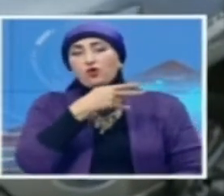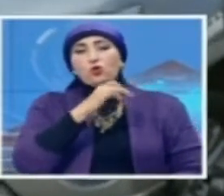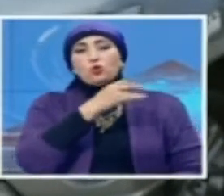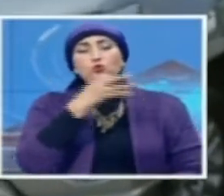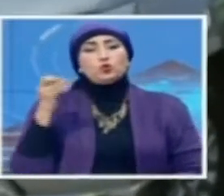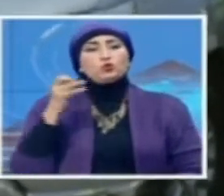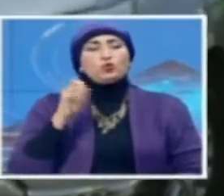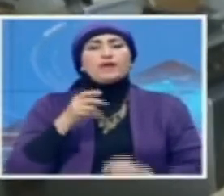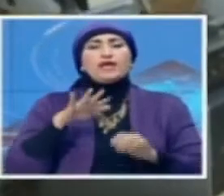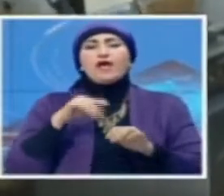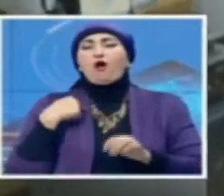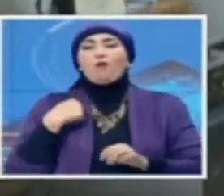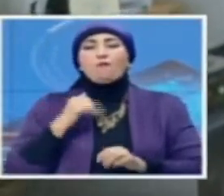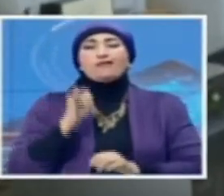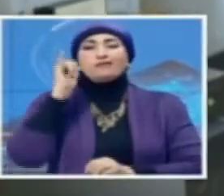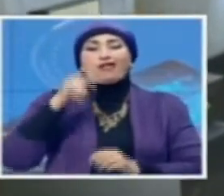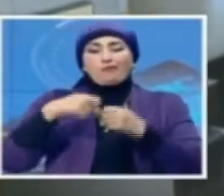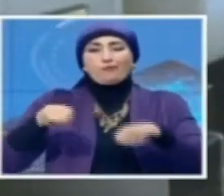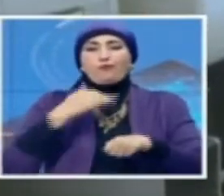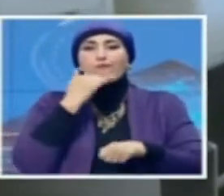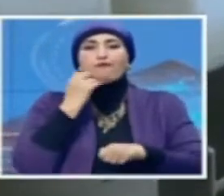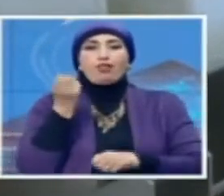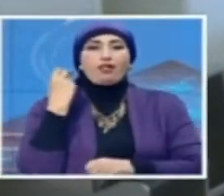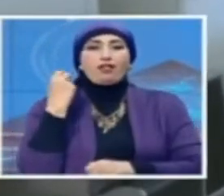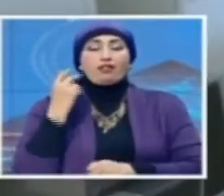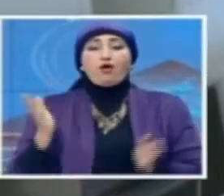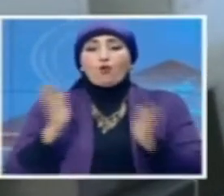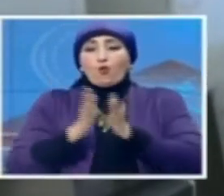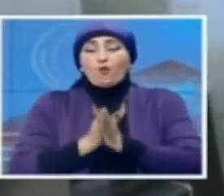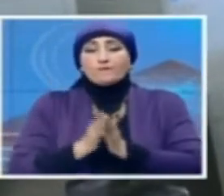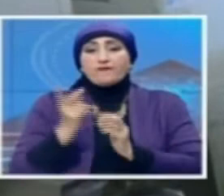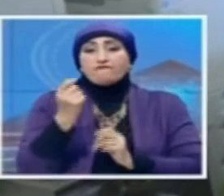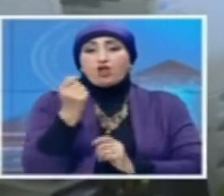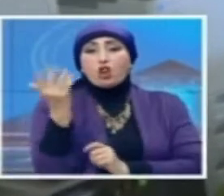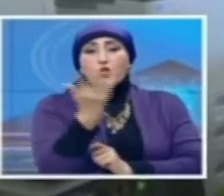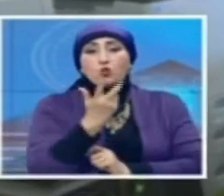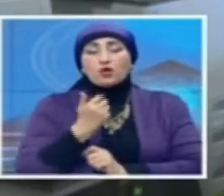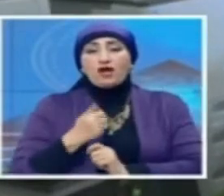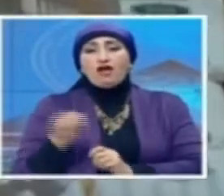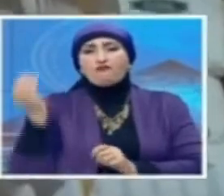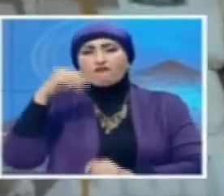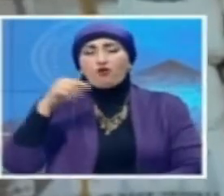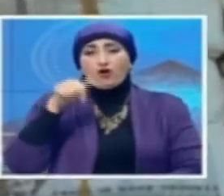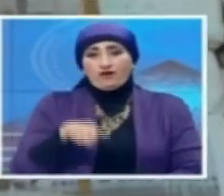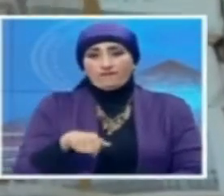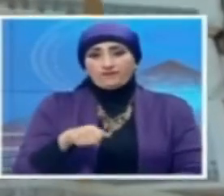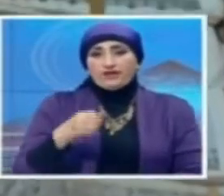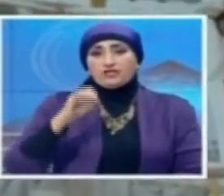مجال التهرب الضريبي والأموال العامة بقيمة مالية بلغت أكثر من